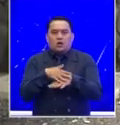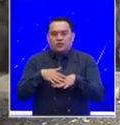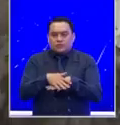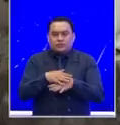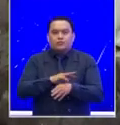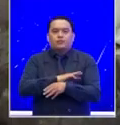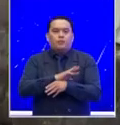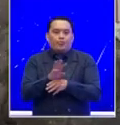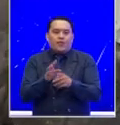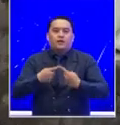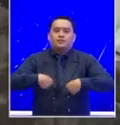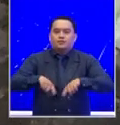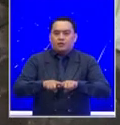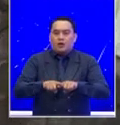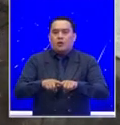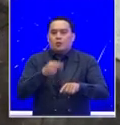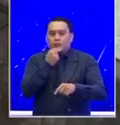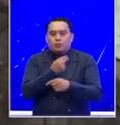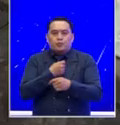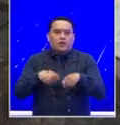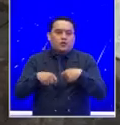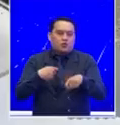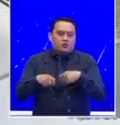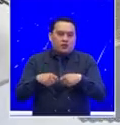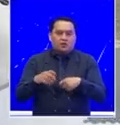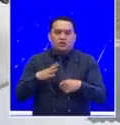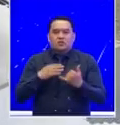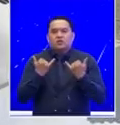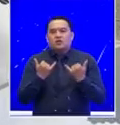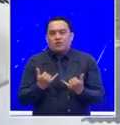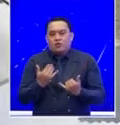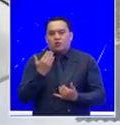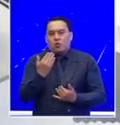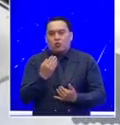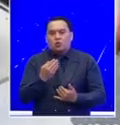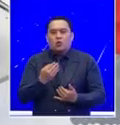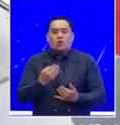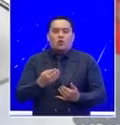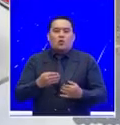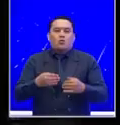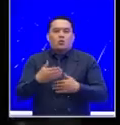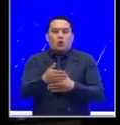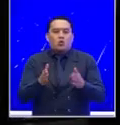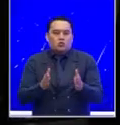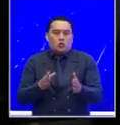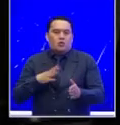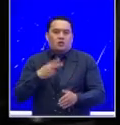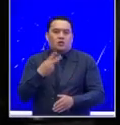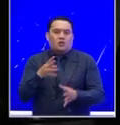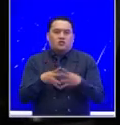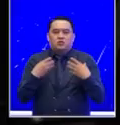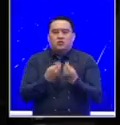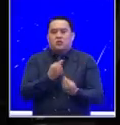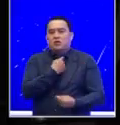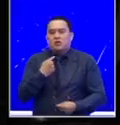слоев населения организация обеспечивает их и продовольственными товарами. В настоящее время продуктовые корзины получили